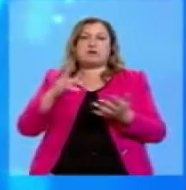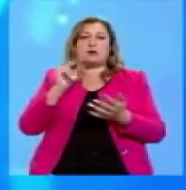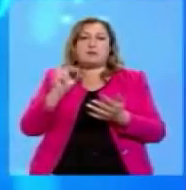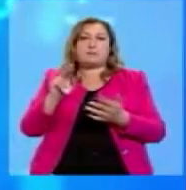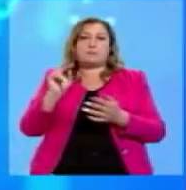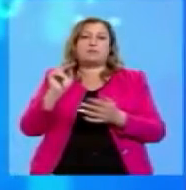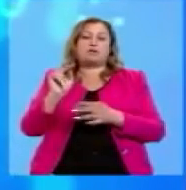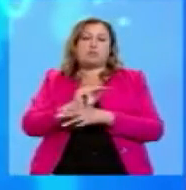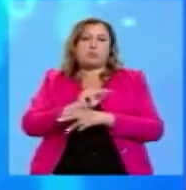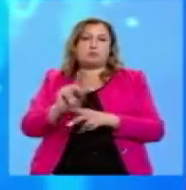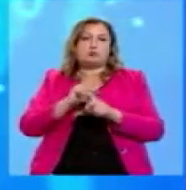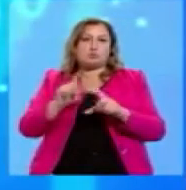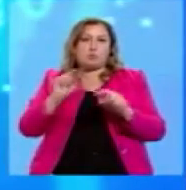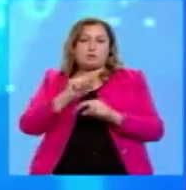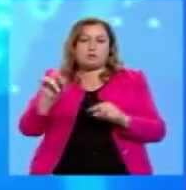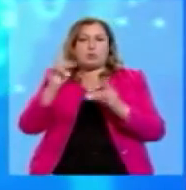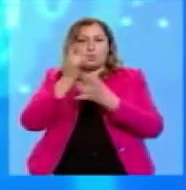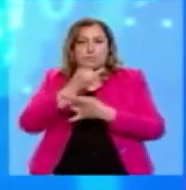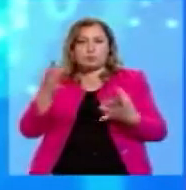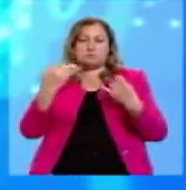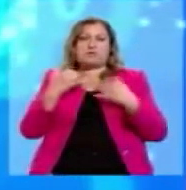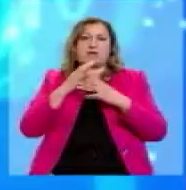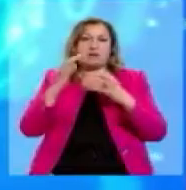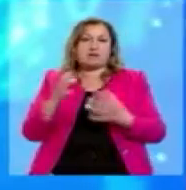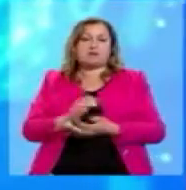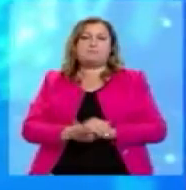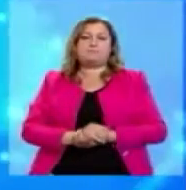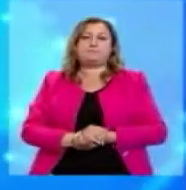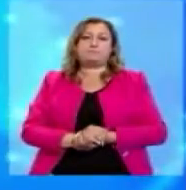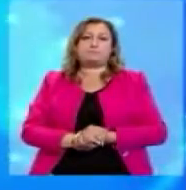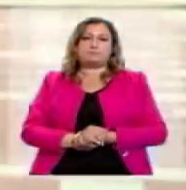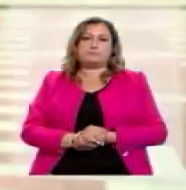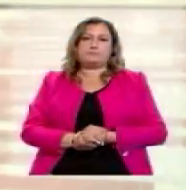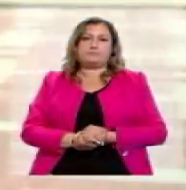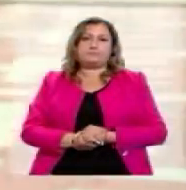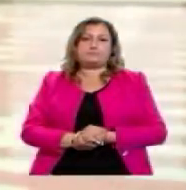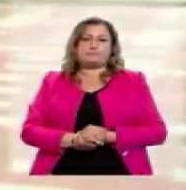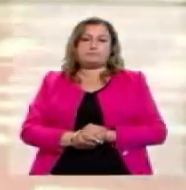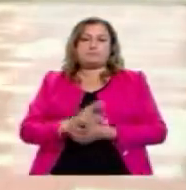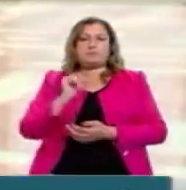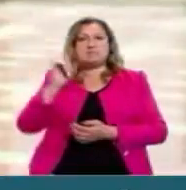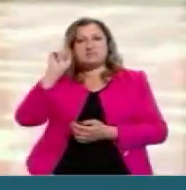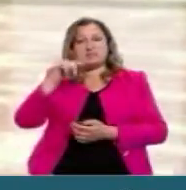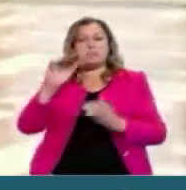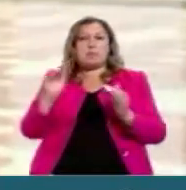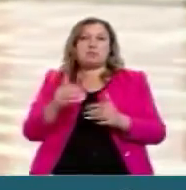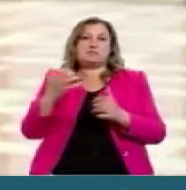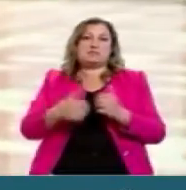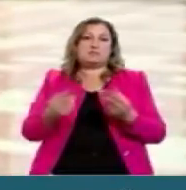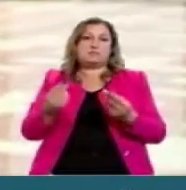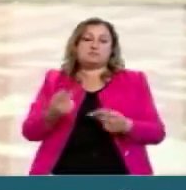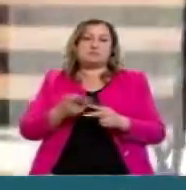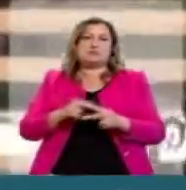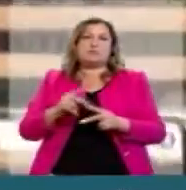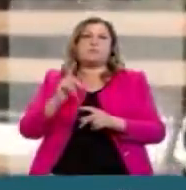капитальный и текущий ремонт школ, объектов культуры и здравоохранения. Подробности. Как известно, малый и средний бизнес